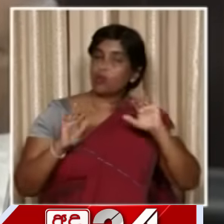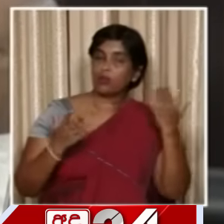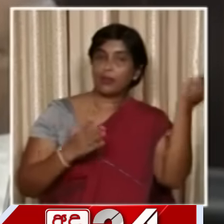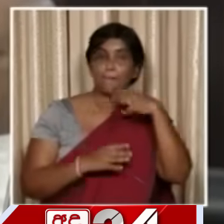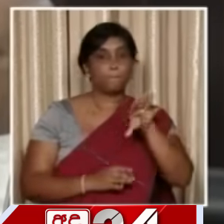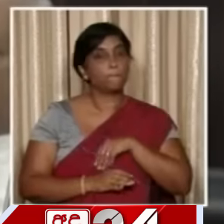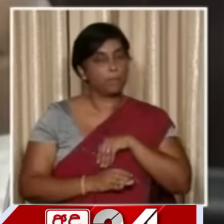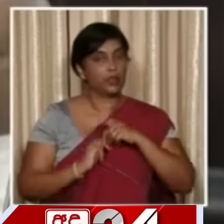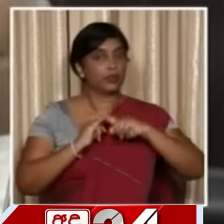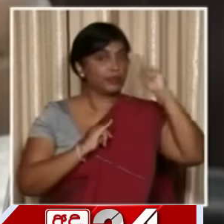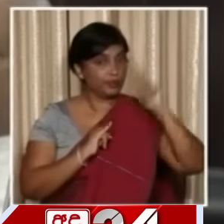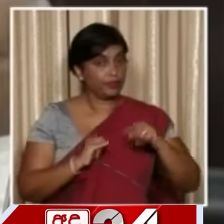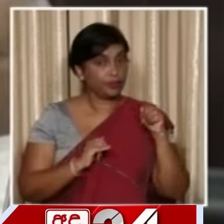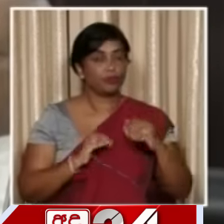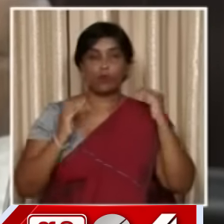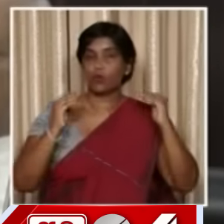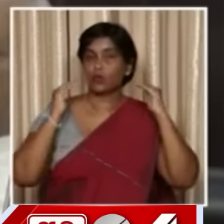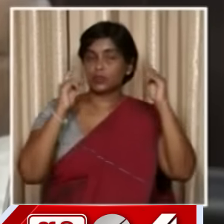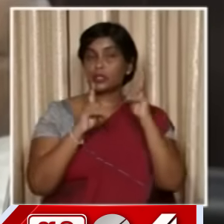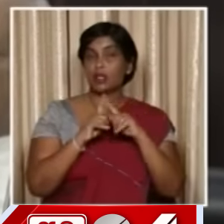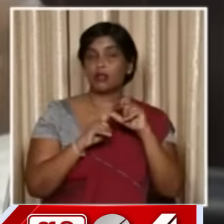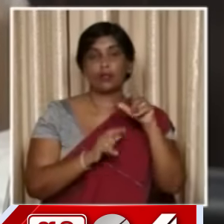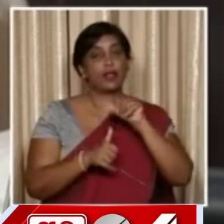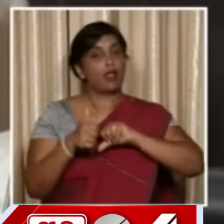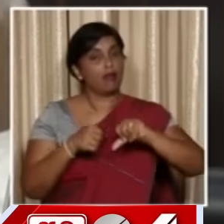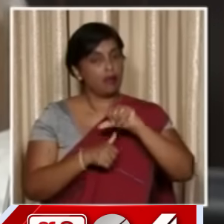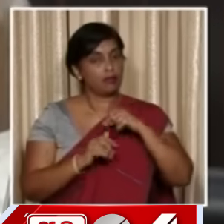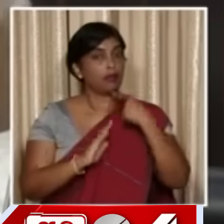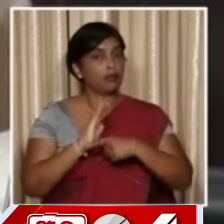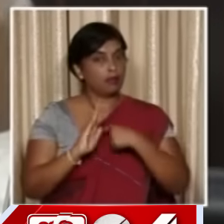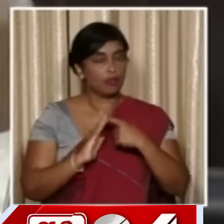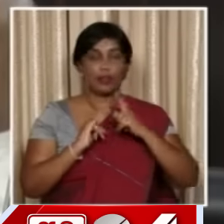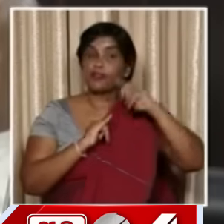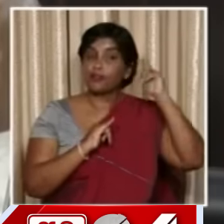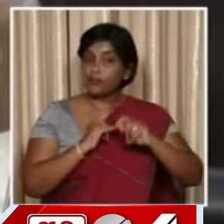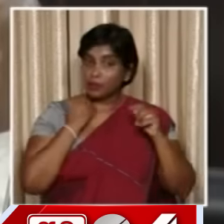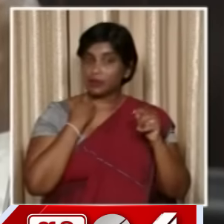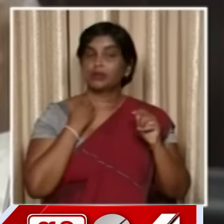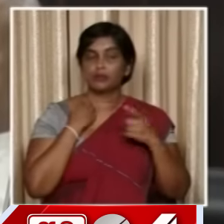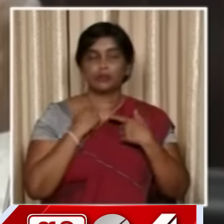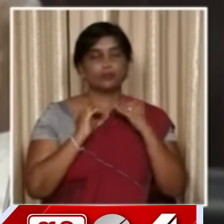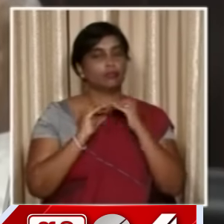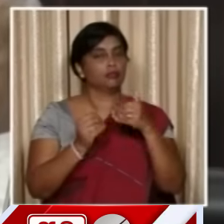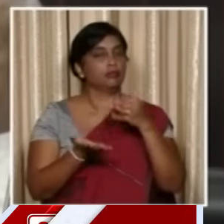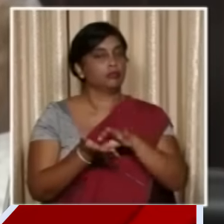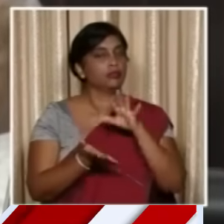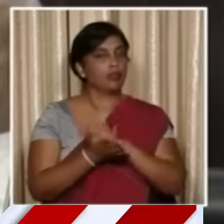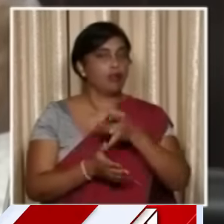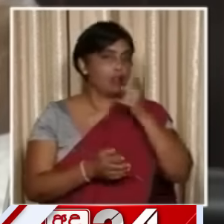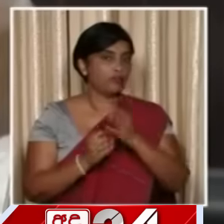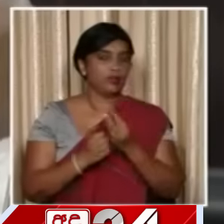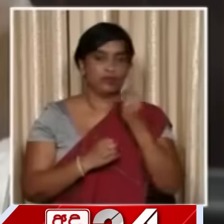පිළිගත් විශ්වවිද්‍යාලයකට උසස් අධ්‍යාපන ආයතනයට ලංකාවේ විශ්වවිද්‍යාල පීඨවීමට අවසර